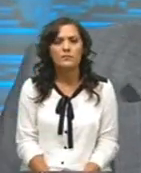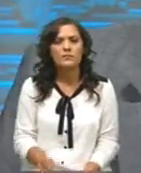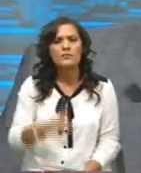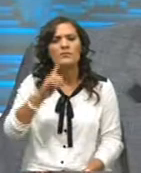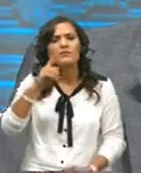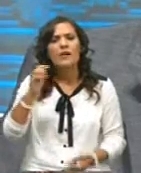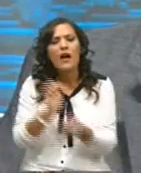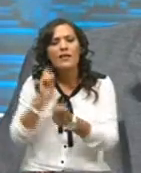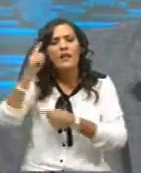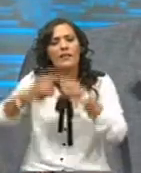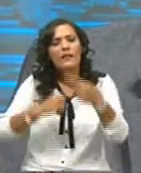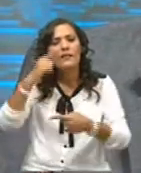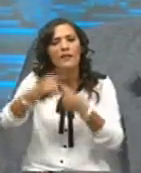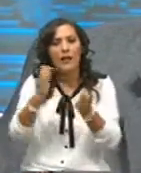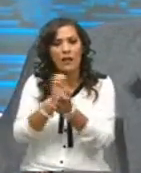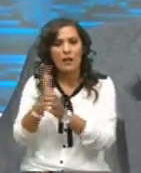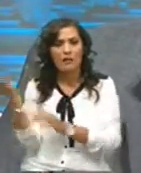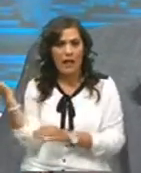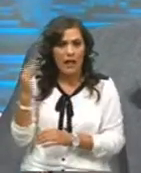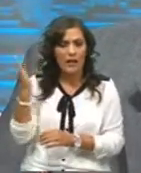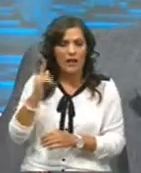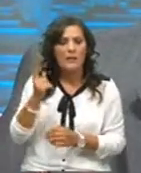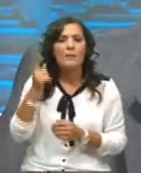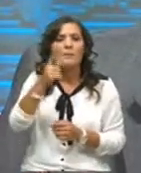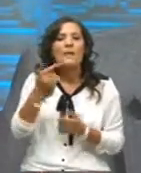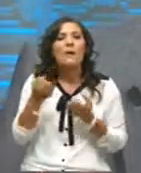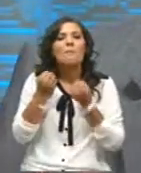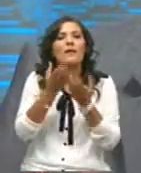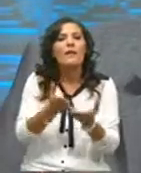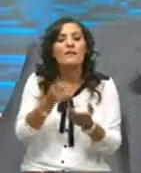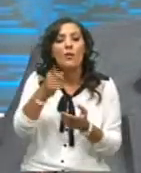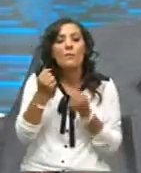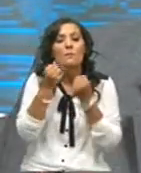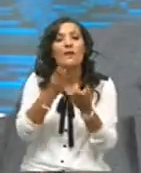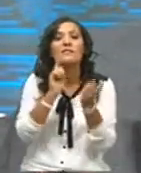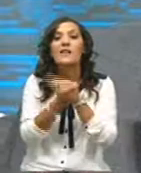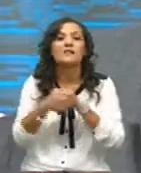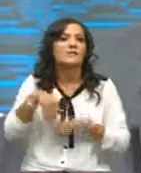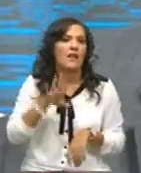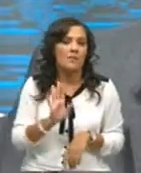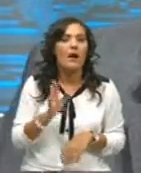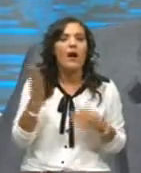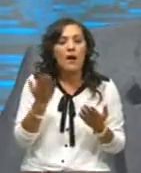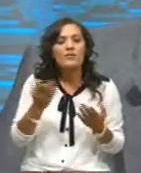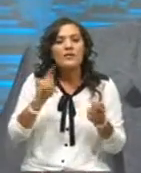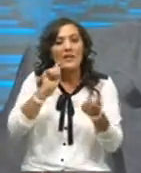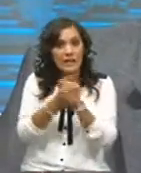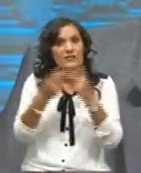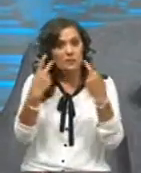gene tiniz ailemizden gelen mirastır ve değiştirilemez mirastır ancak